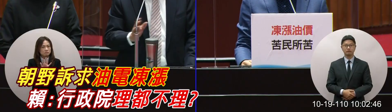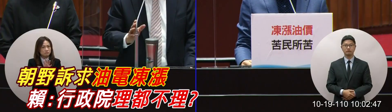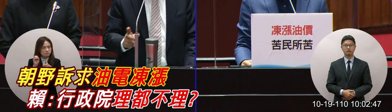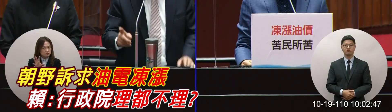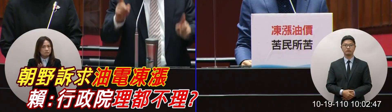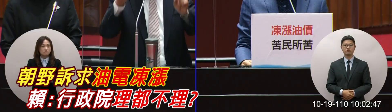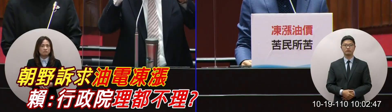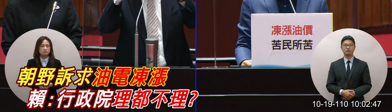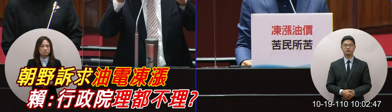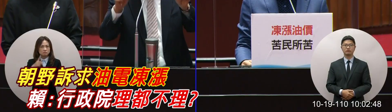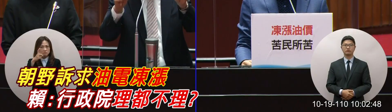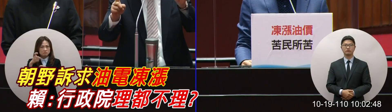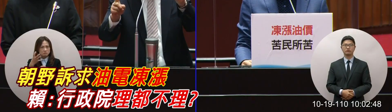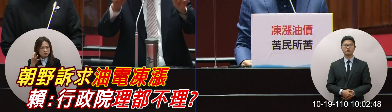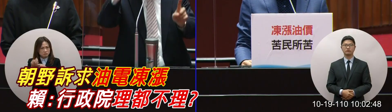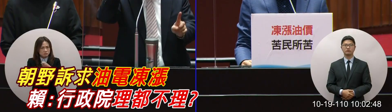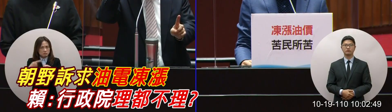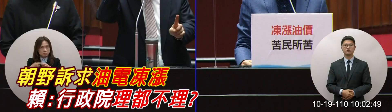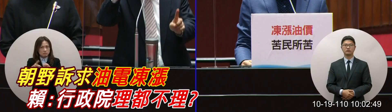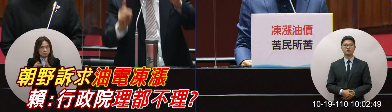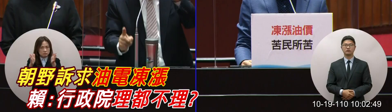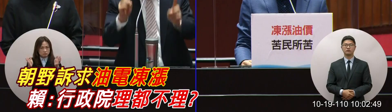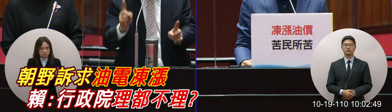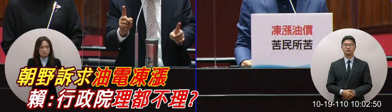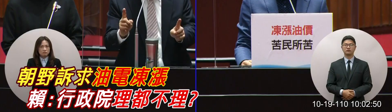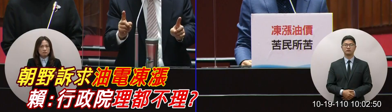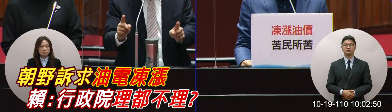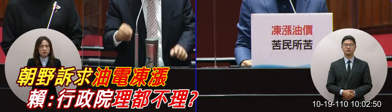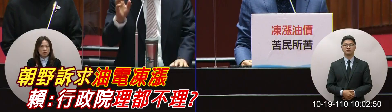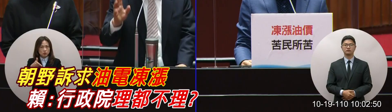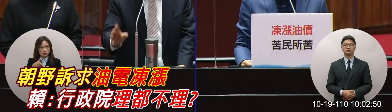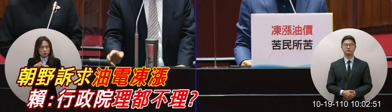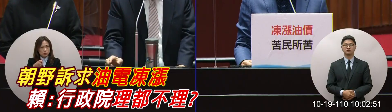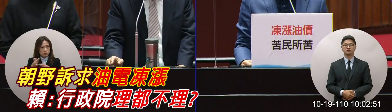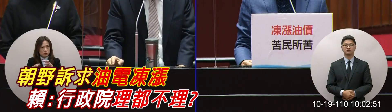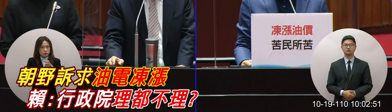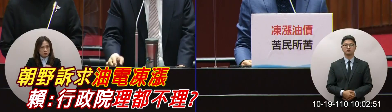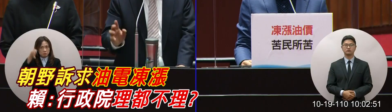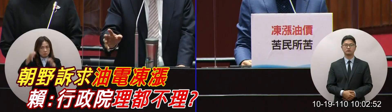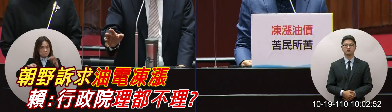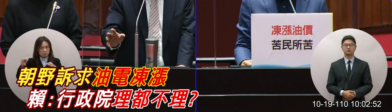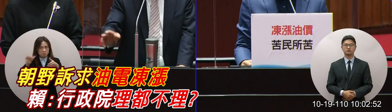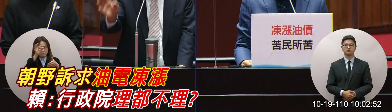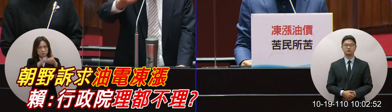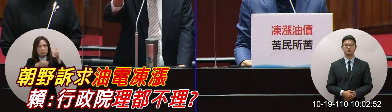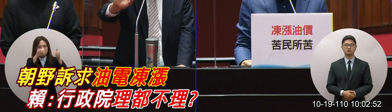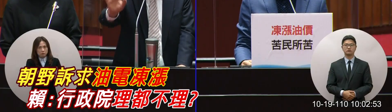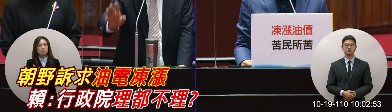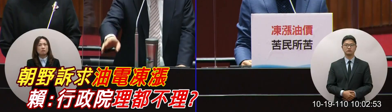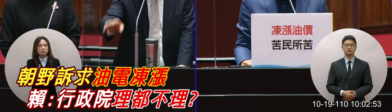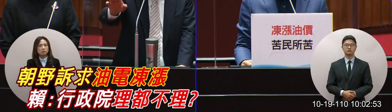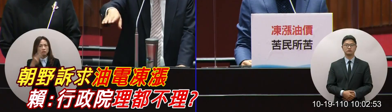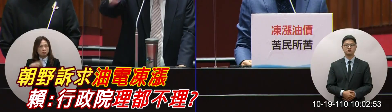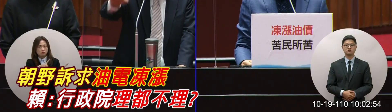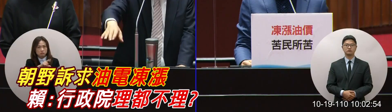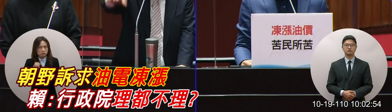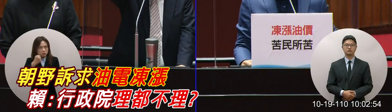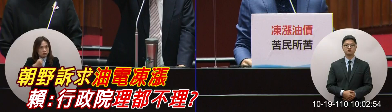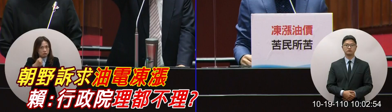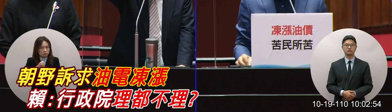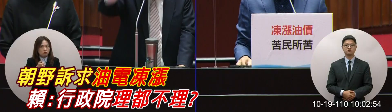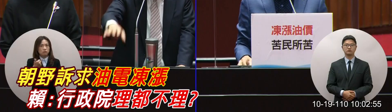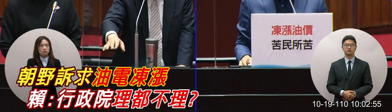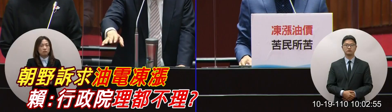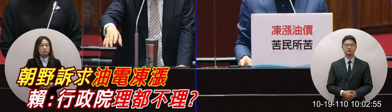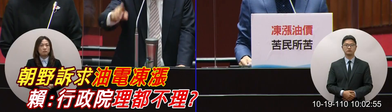年来已经有一个油价的涨跌机制，运作良好，也就是不管怎样，该涨